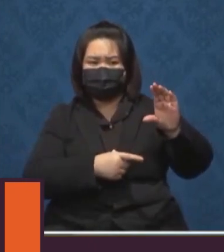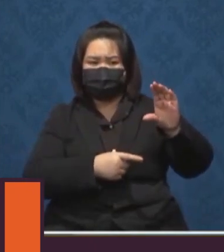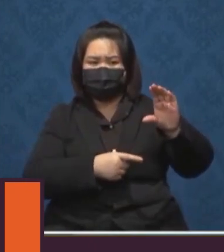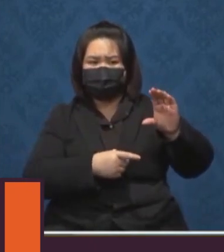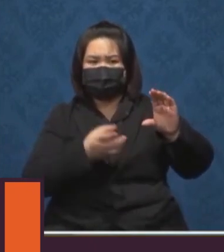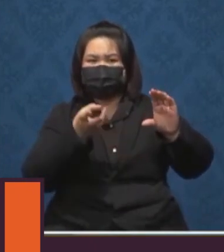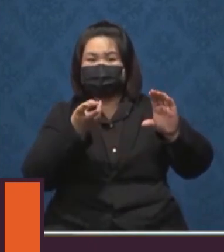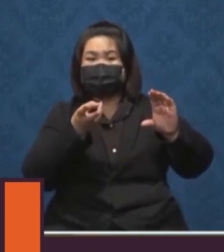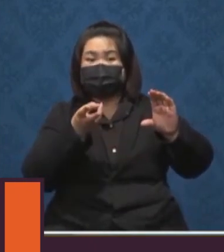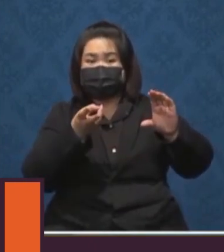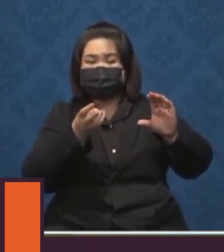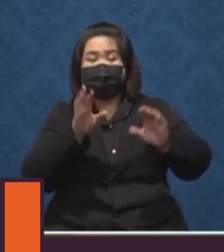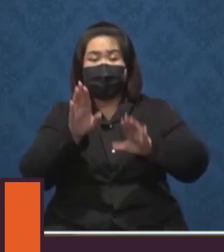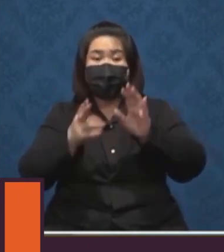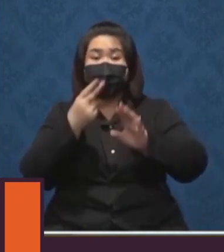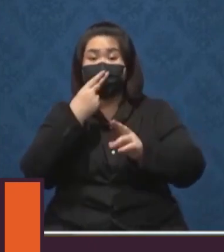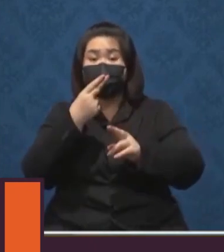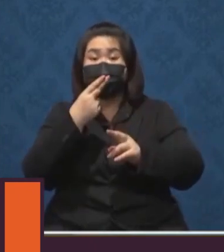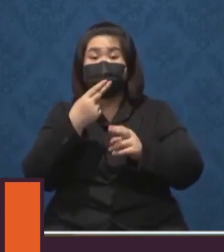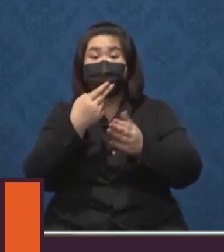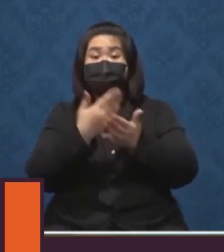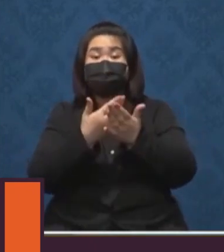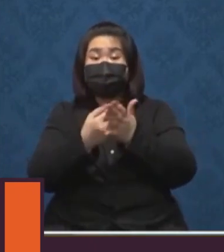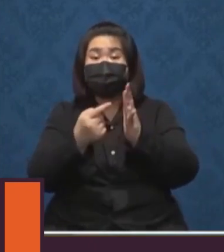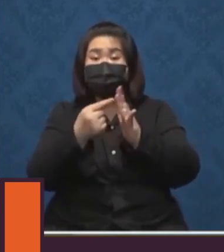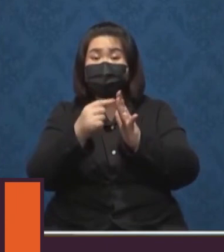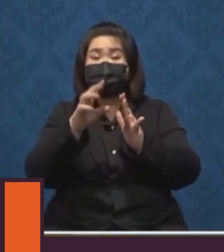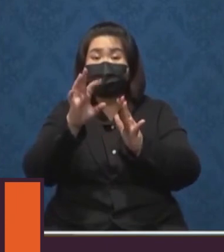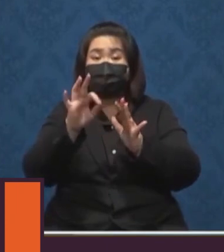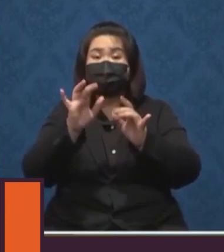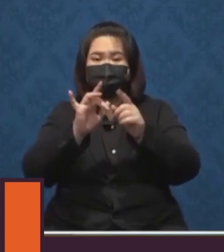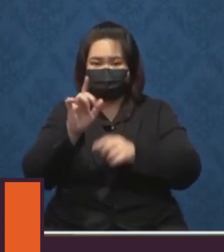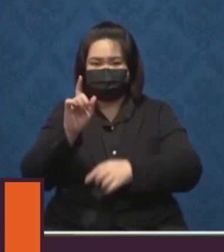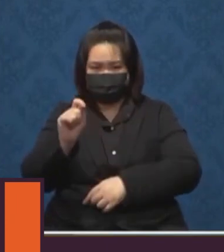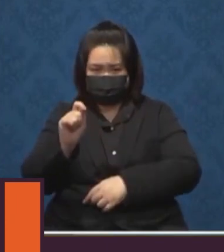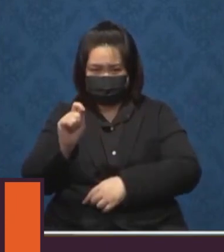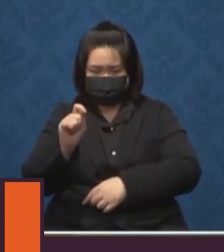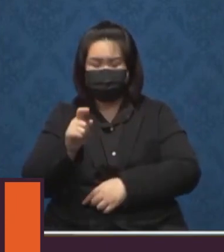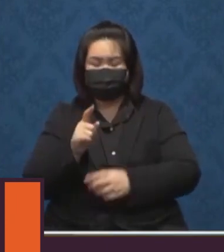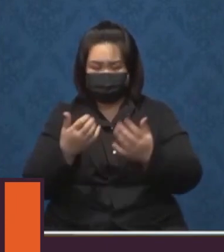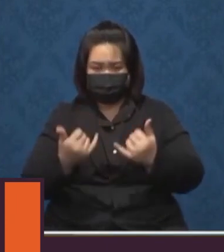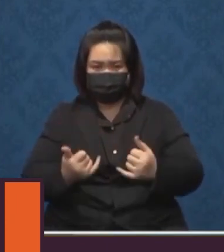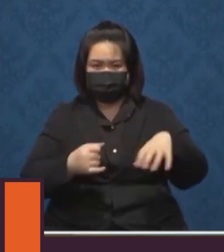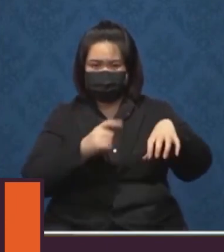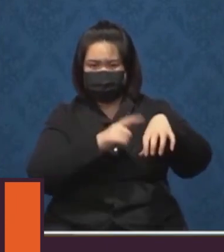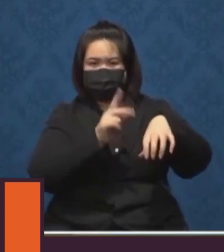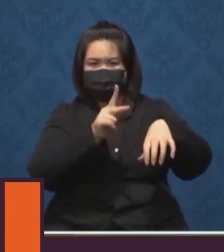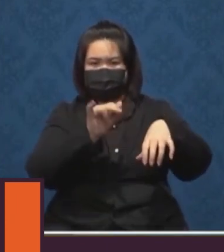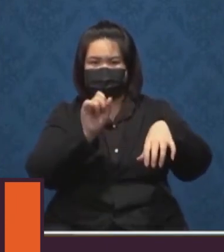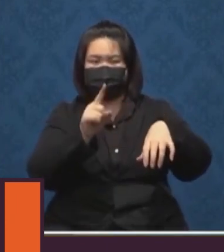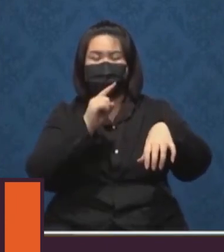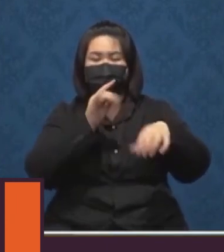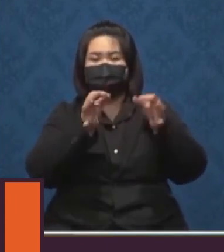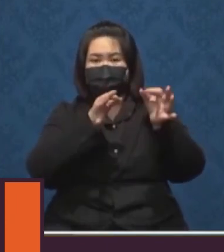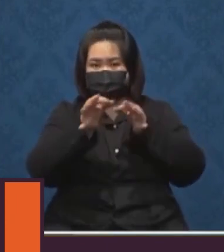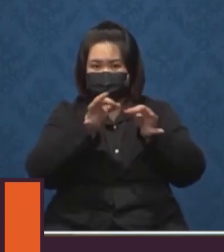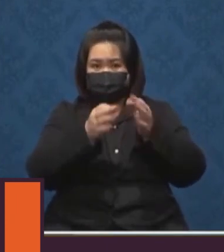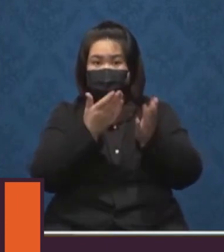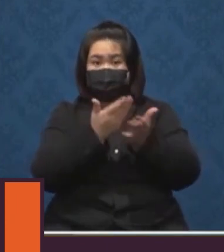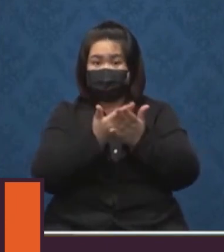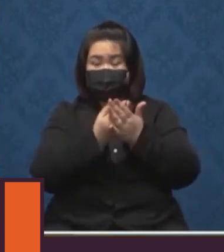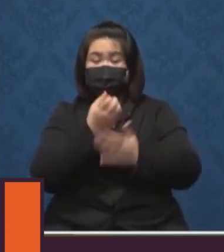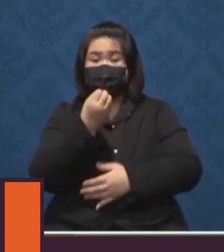เงินเฟ้อและกองทุนสามารถบริหารจัดการได้ซึ่งที่ผ่านมากยศ.เองก็ได้ชี้แจงว่าไม่เคยเก็บอัตราดอกเบี้ยเ